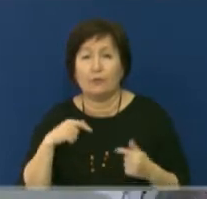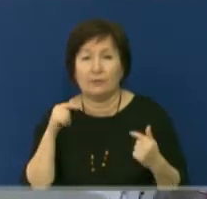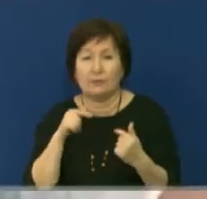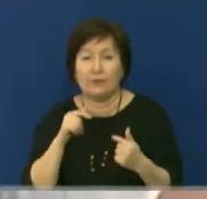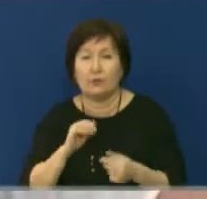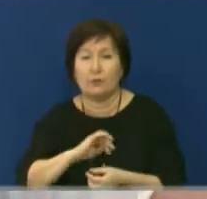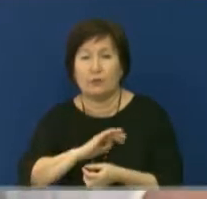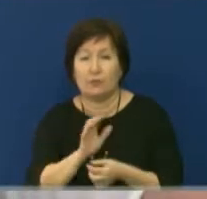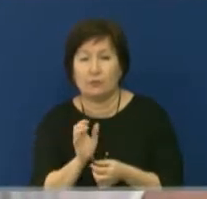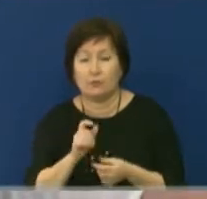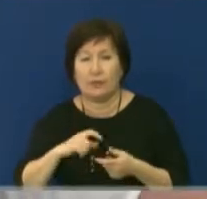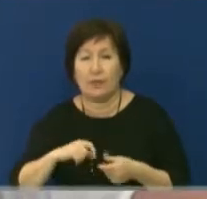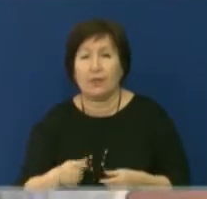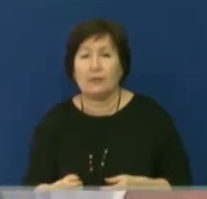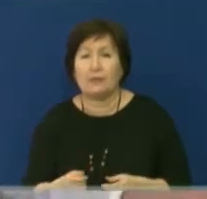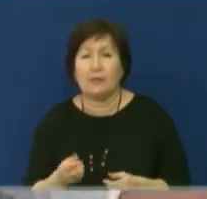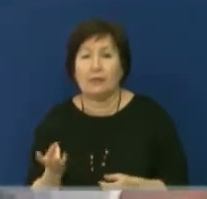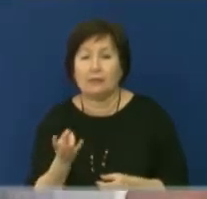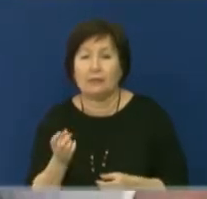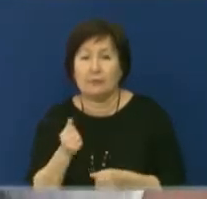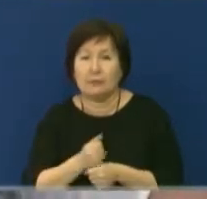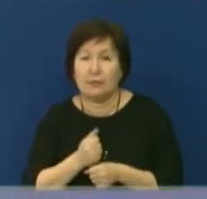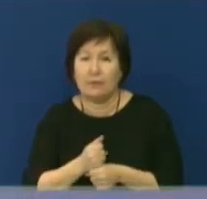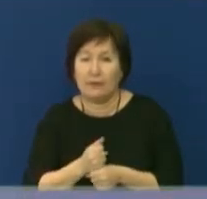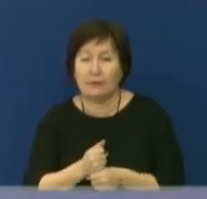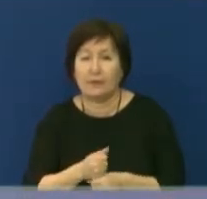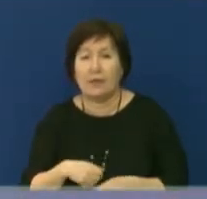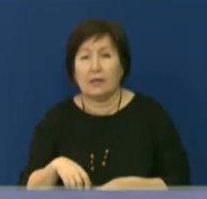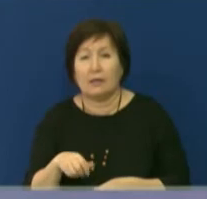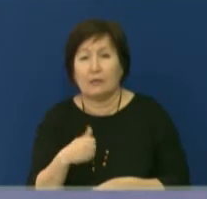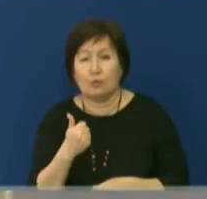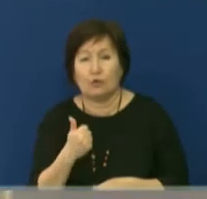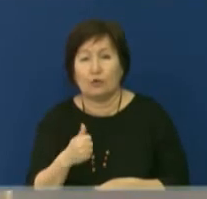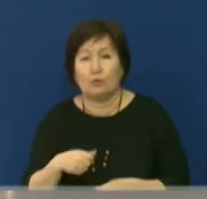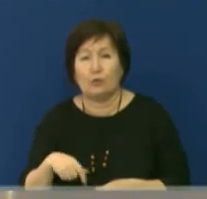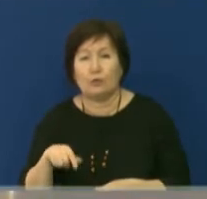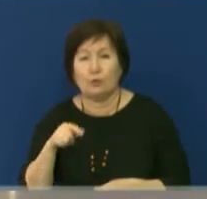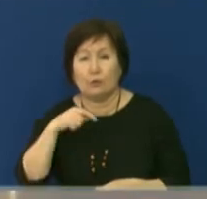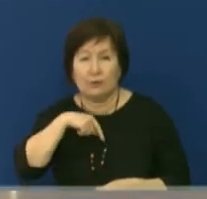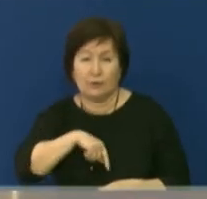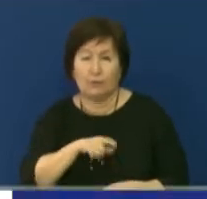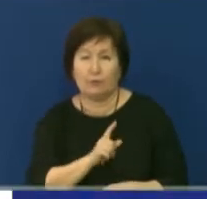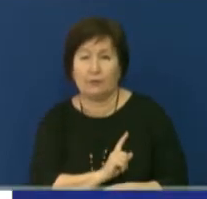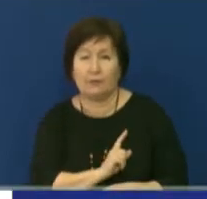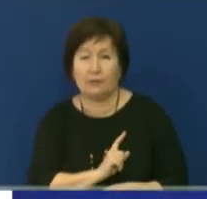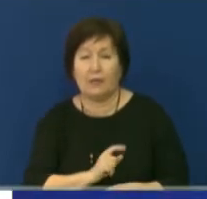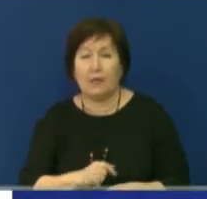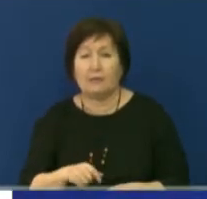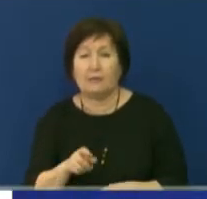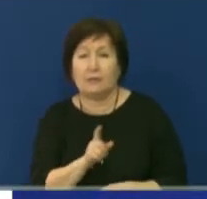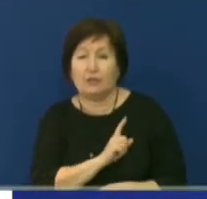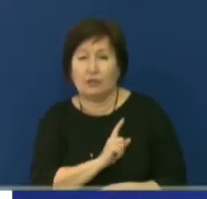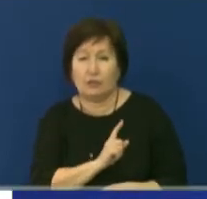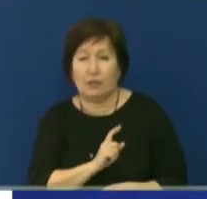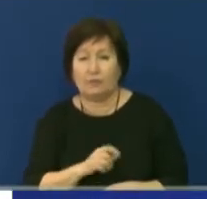и сформировать более стойкий иммунитет. Поэтому вакцинация снижает вероятность заражения коронавирусом в 10 раз. Возникают